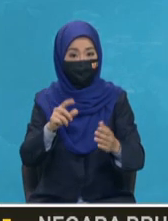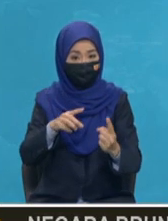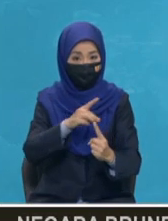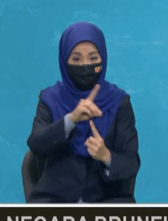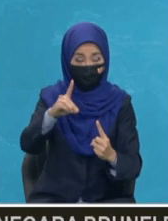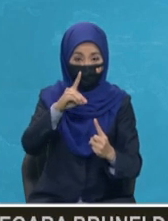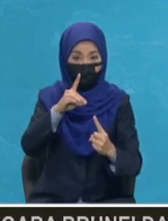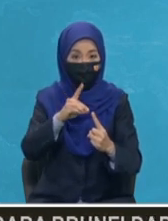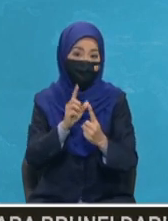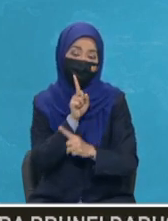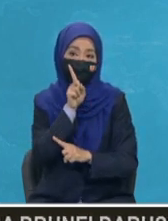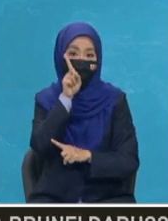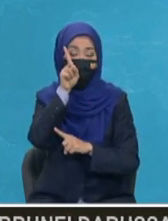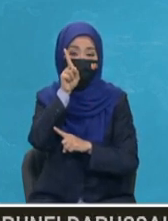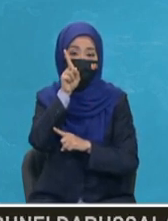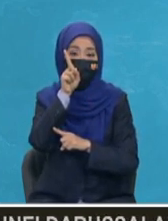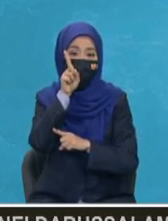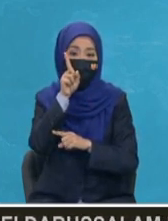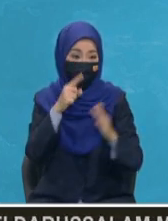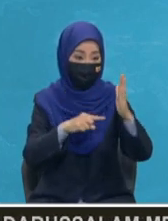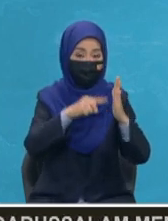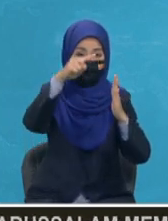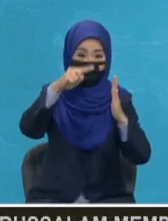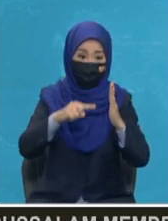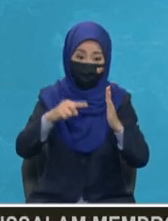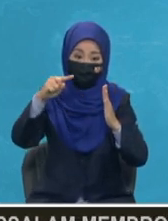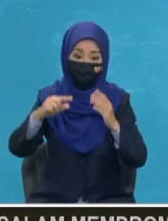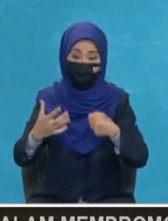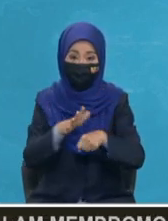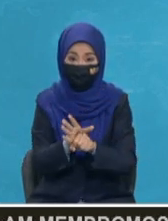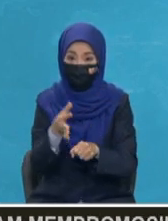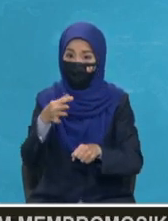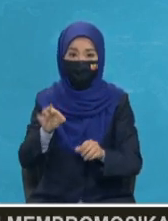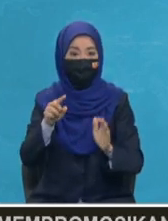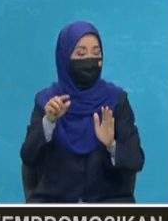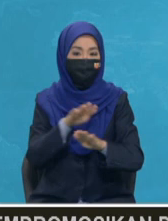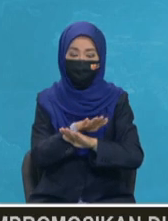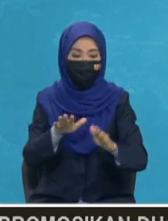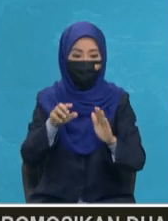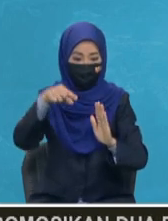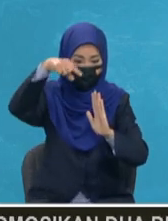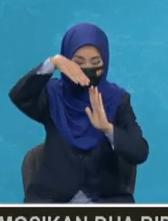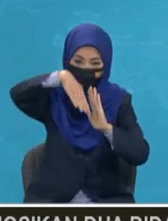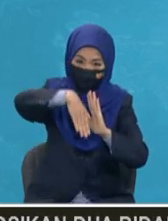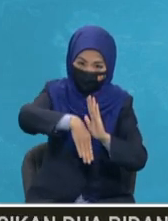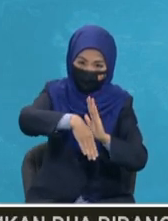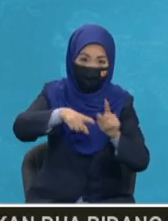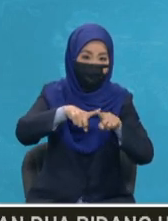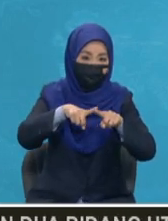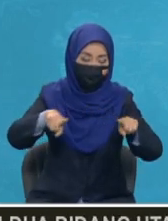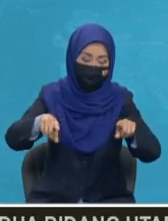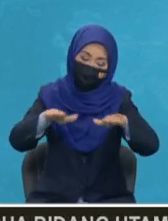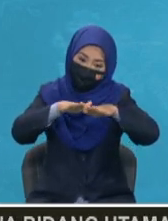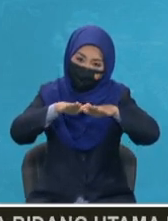menjalani ujian suami graffiti menunjukkan walaupun gelombang kedua tidak menunjukkan penurunan akan tetapi adalah